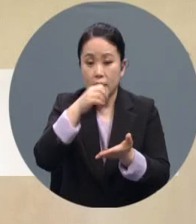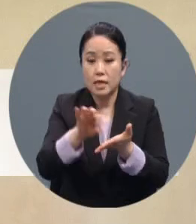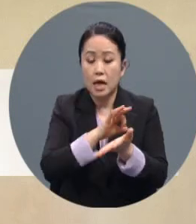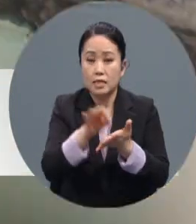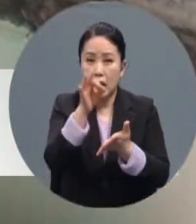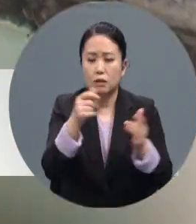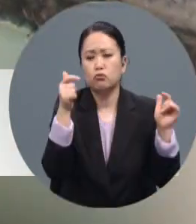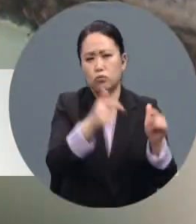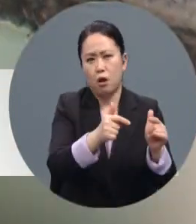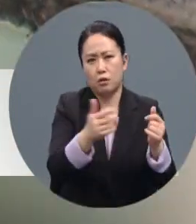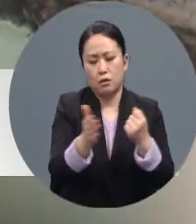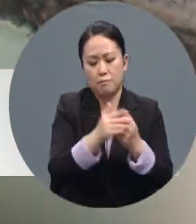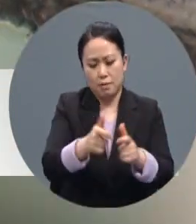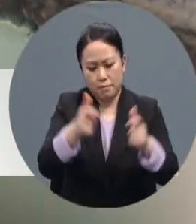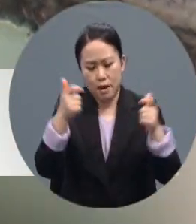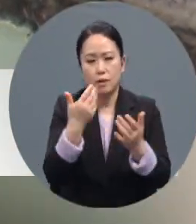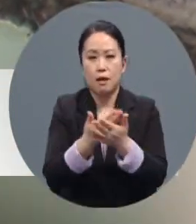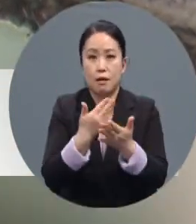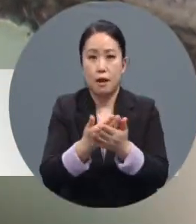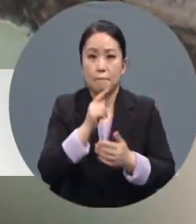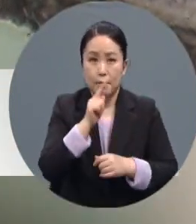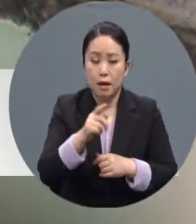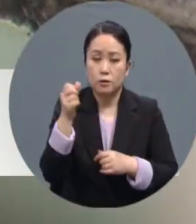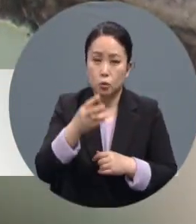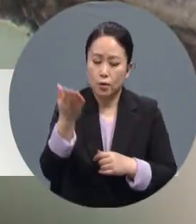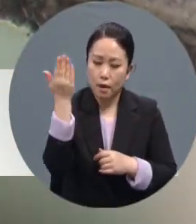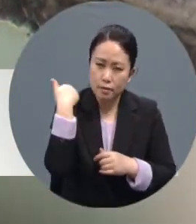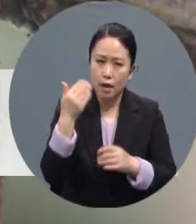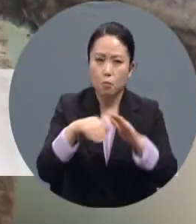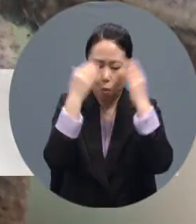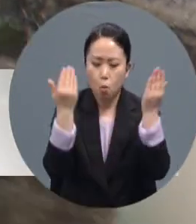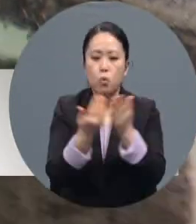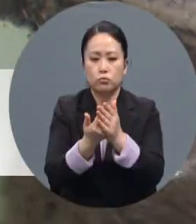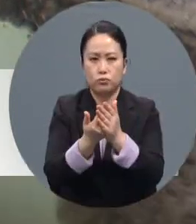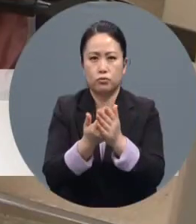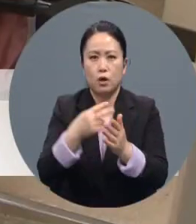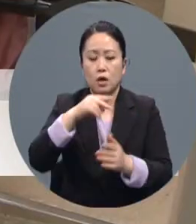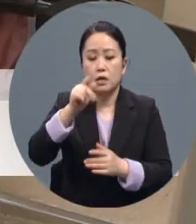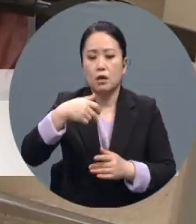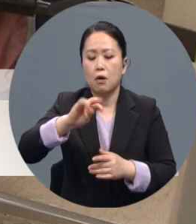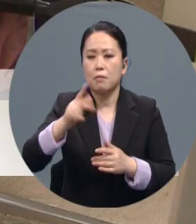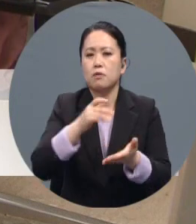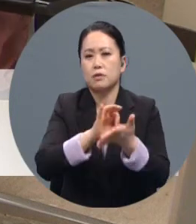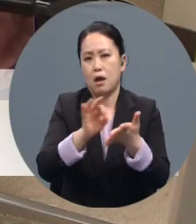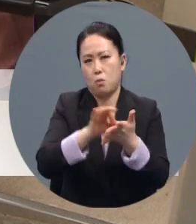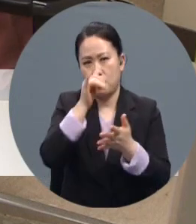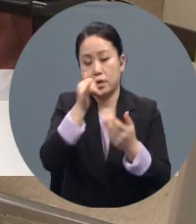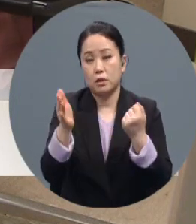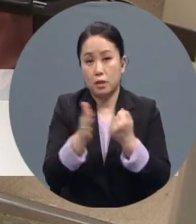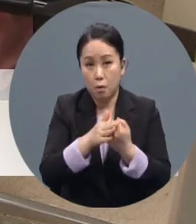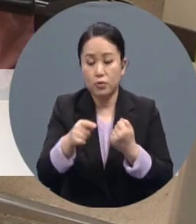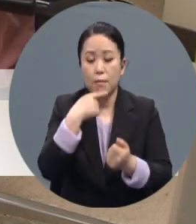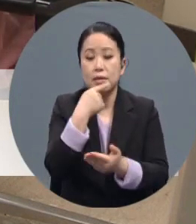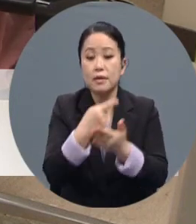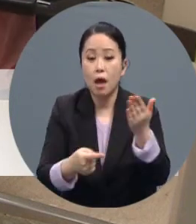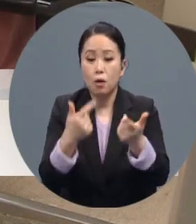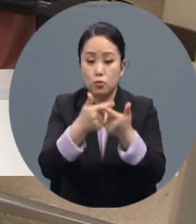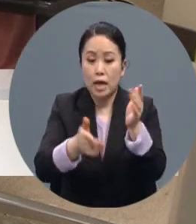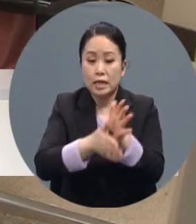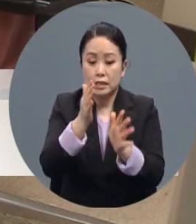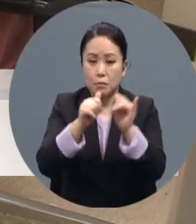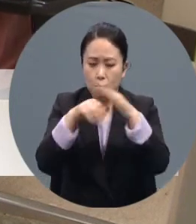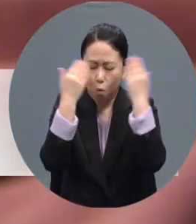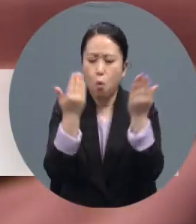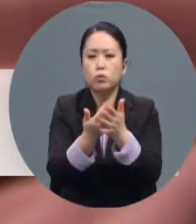증액을 촉구했습니다. 또 성면이 과거 일상생활 전반에 폭넓게 사용된 점을 감안할 때 피해가 부산시민